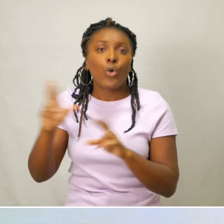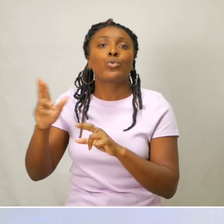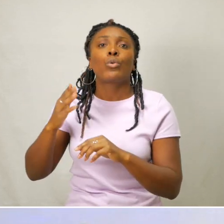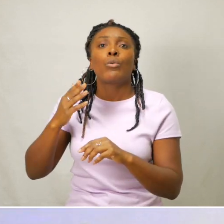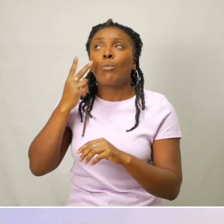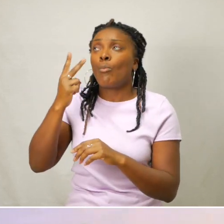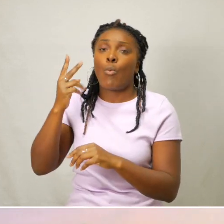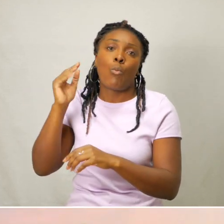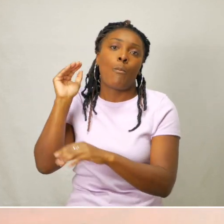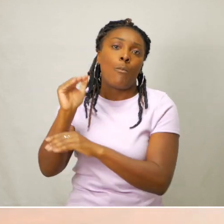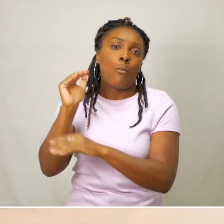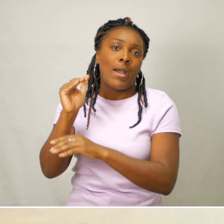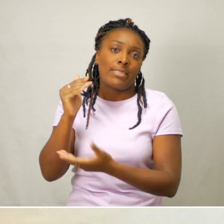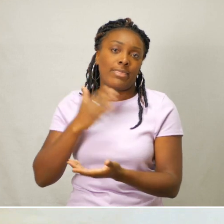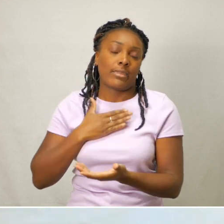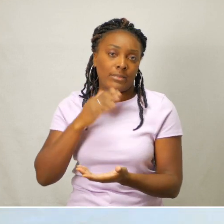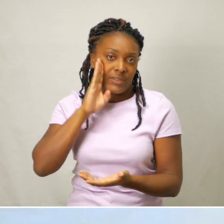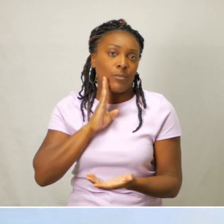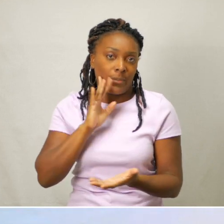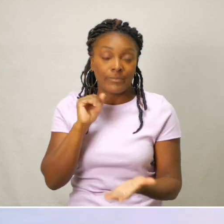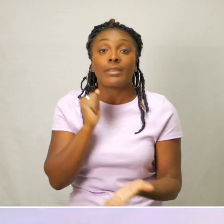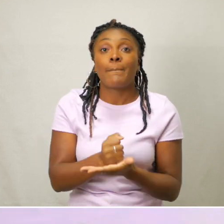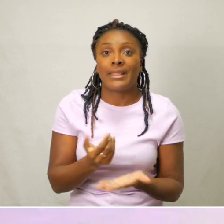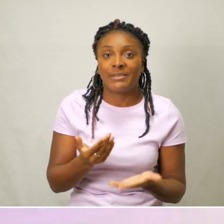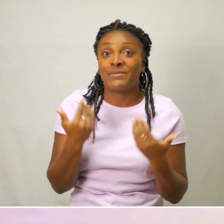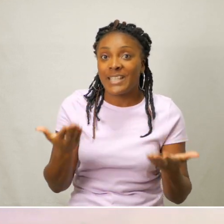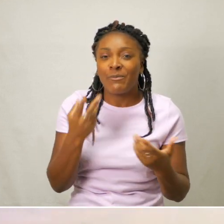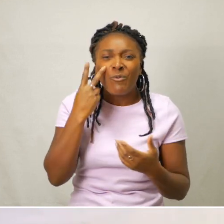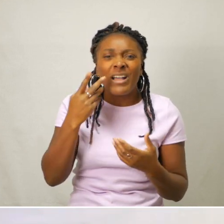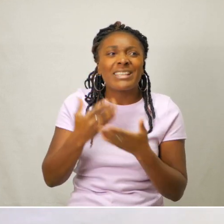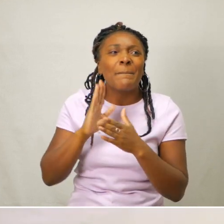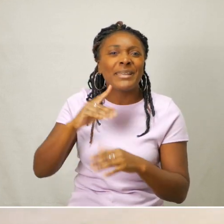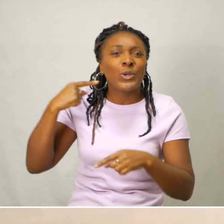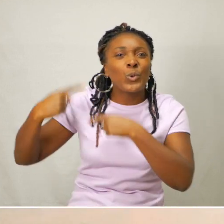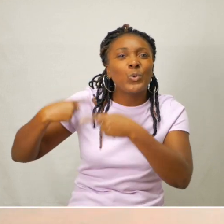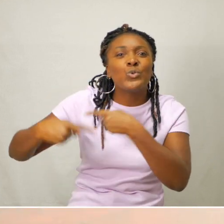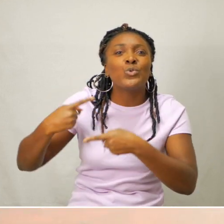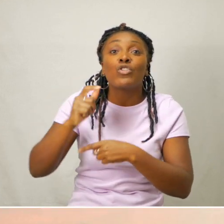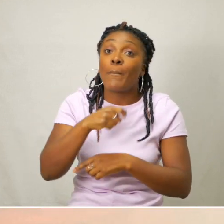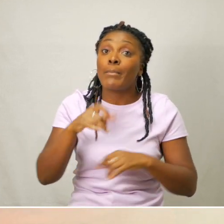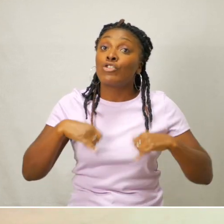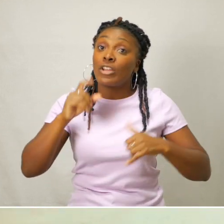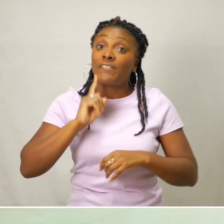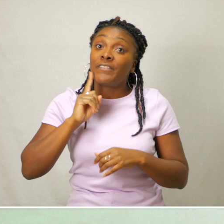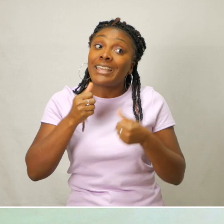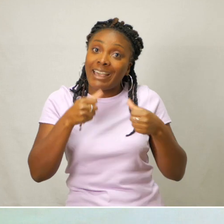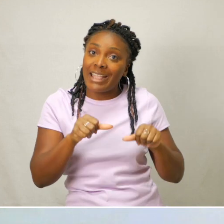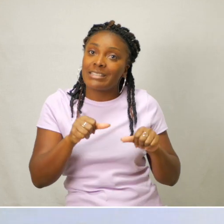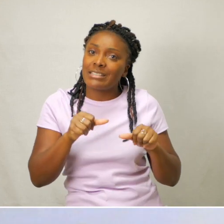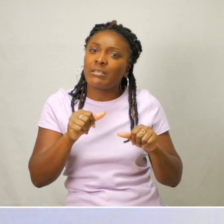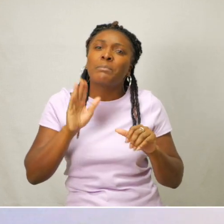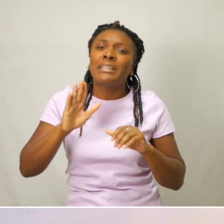Amen. On voit que dans cet échange-là, ils sont dans les coutumes, c'est-à-dire que la jeune fille devait rester effectivement au niveau des